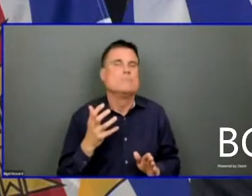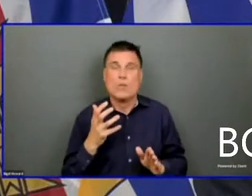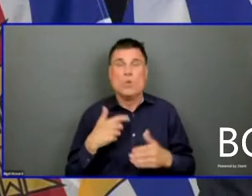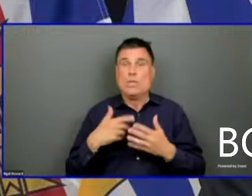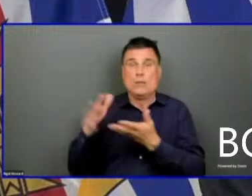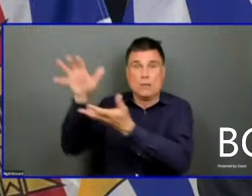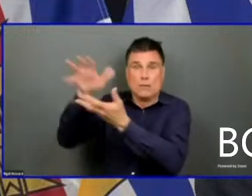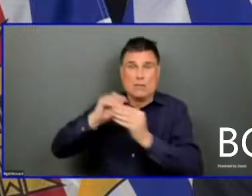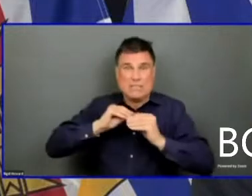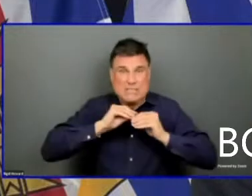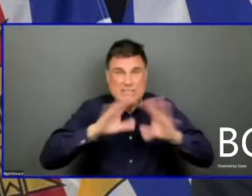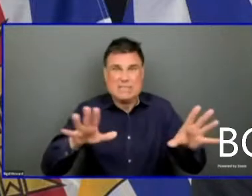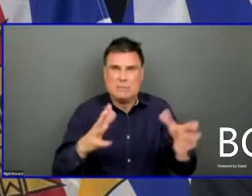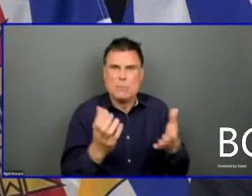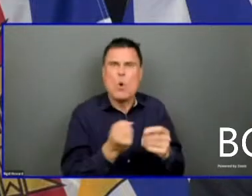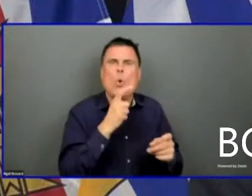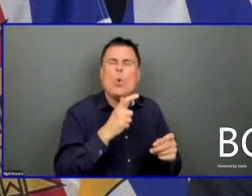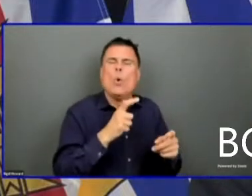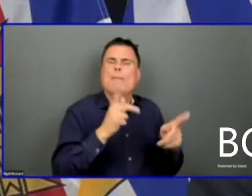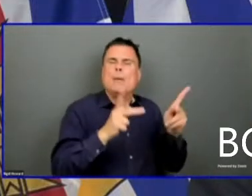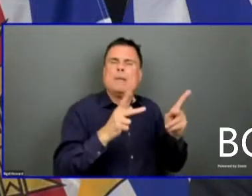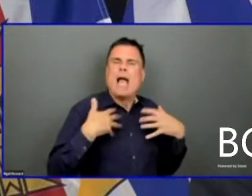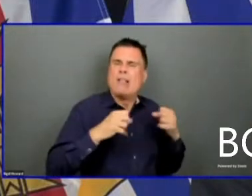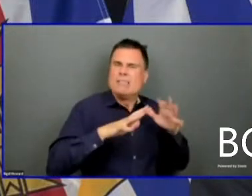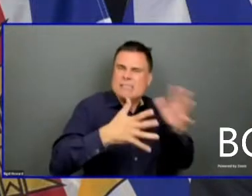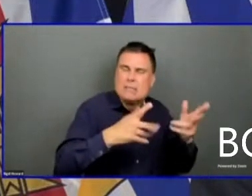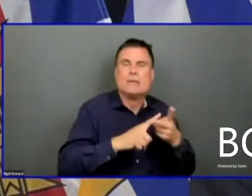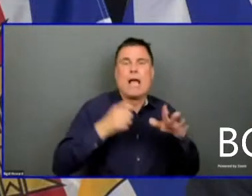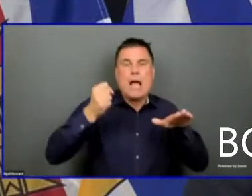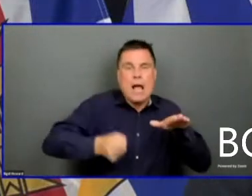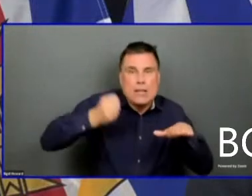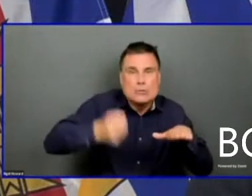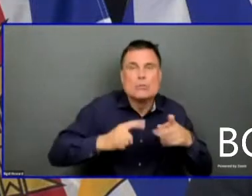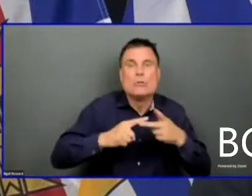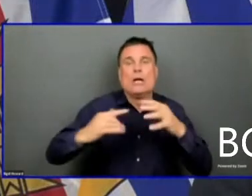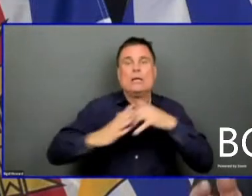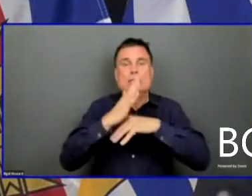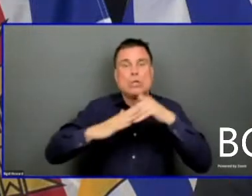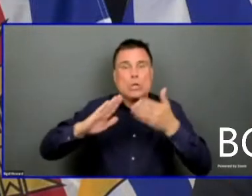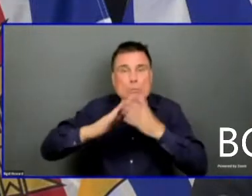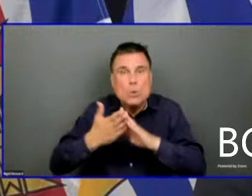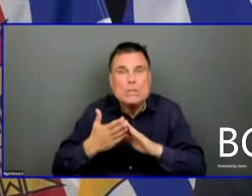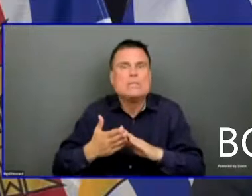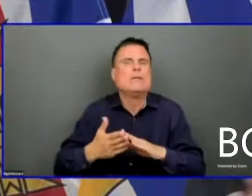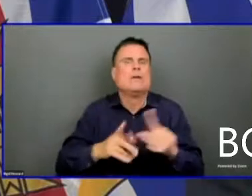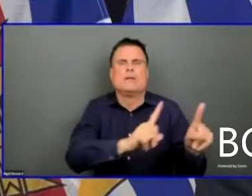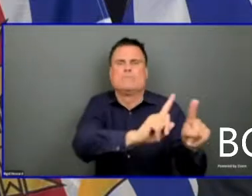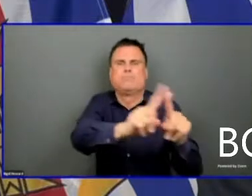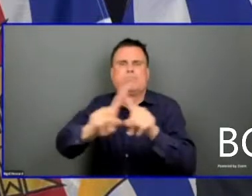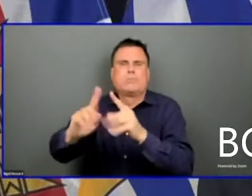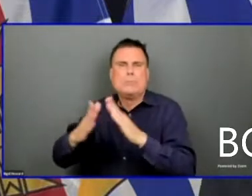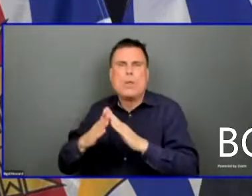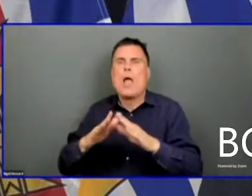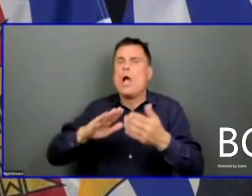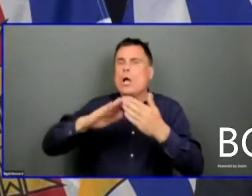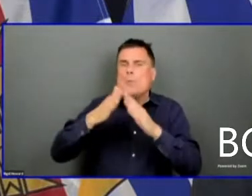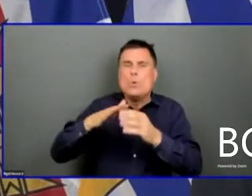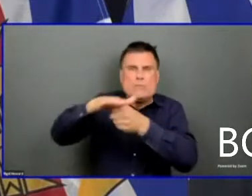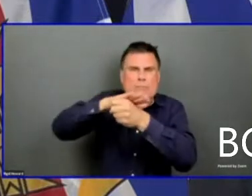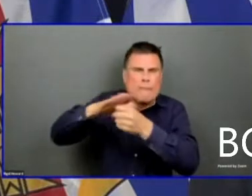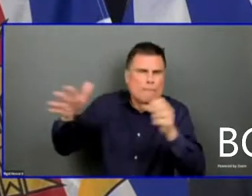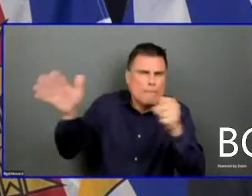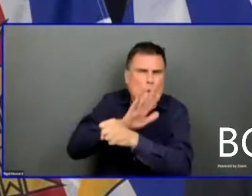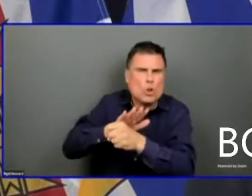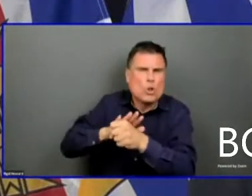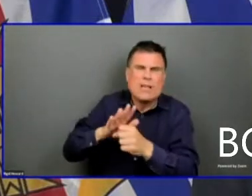indigenous 能够 communities, 让 to 更 small 多的 communities 年纪 in 大 whole 的 community 人 approach, 社 and to 区小 deliver 社区 every 的人 week 都能 the 打，都 vaccine 要 to 考虑 people 到 arms that 他们 arrives 这些因素 in